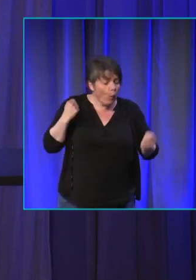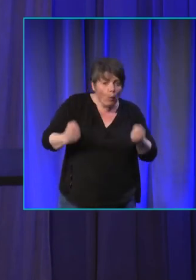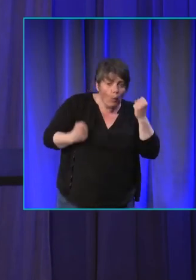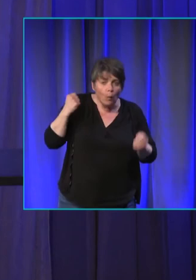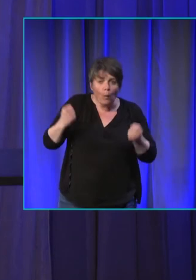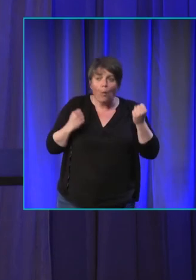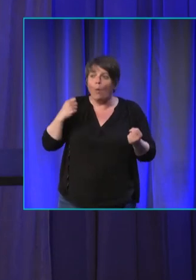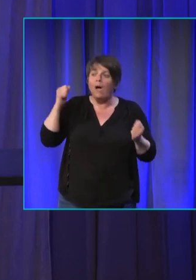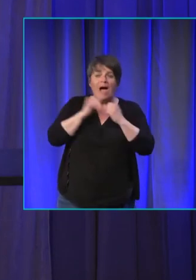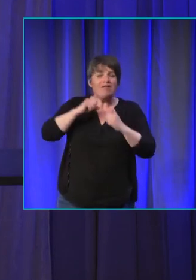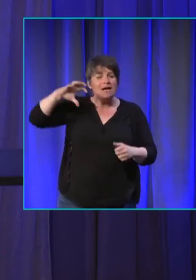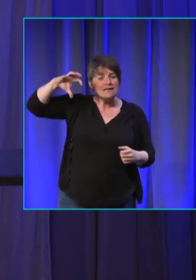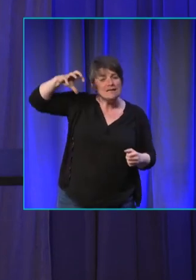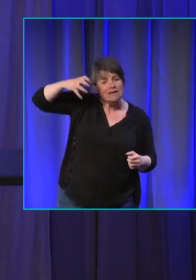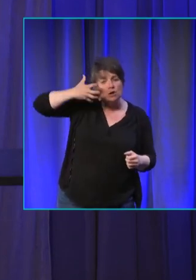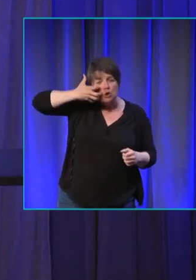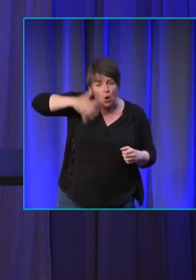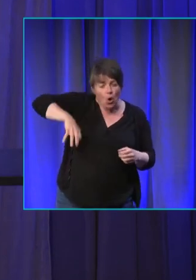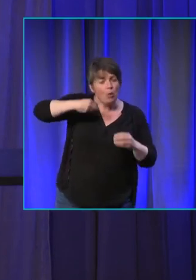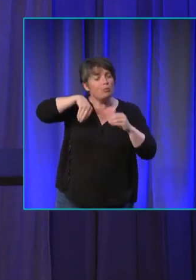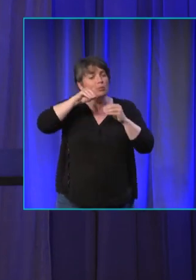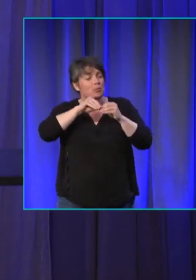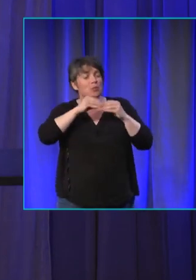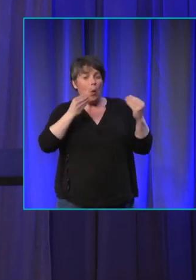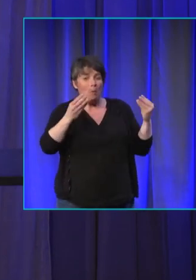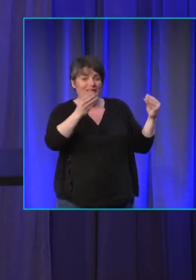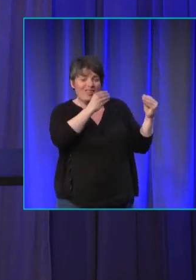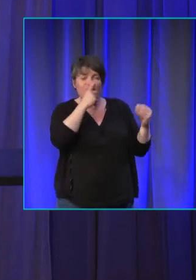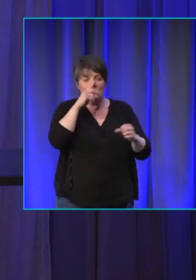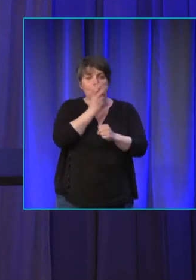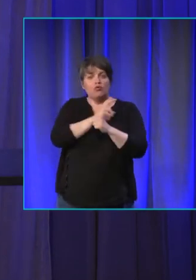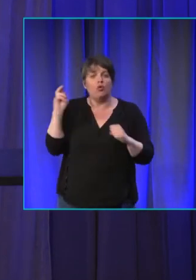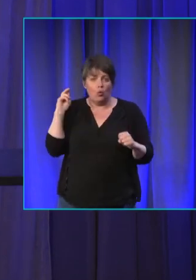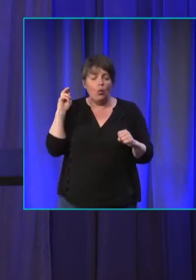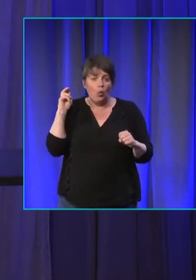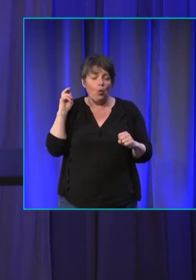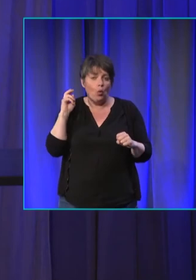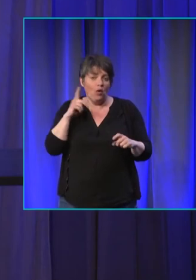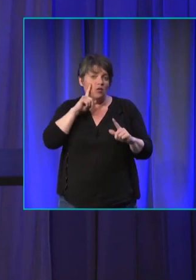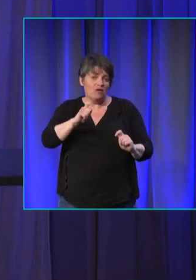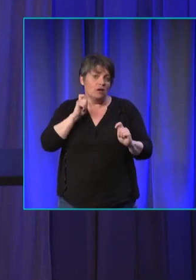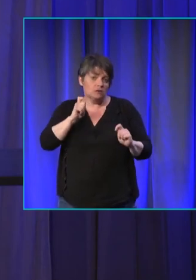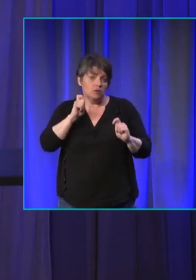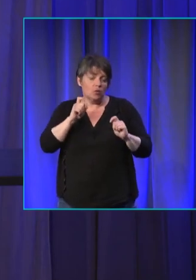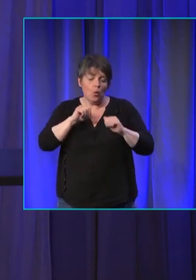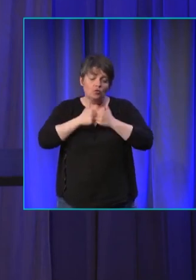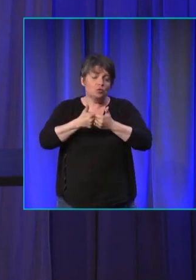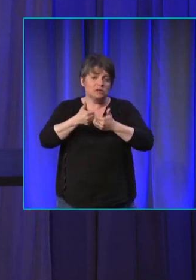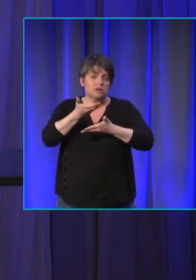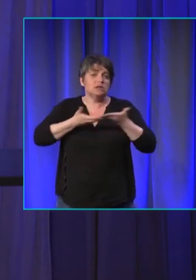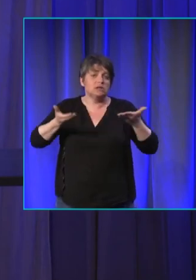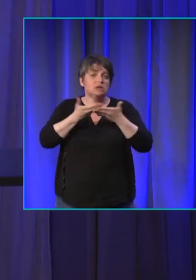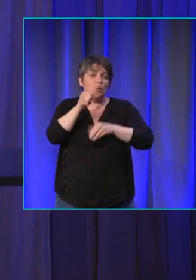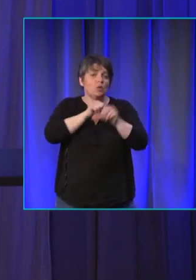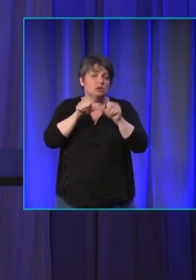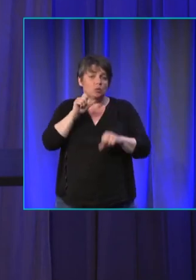une hygrométrie, un taux d'humidité dans l'air trop élevé, c'est très dangereux. Donc il faut être très très prudent dans ces conditions-là. Et surtout